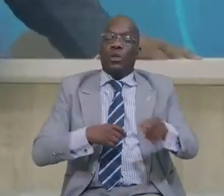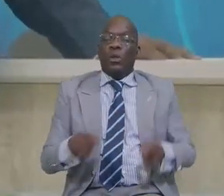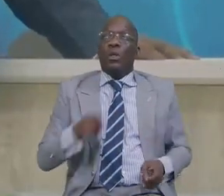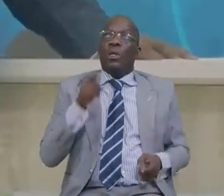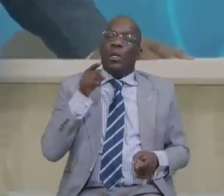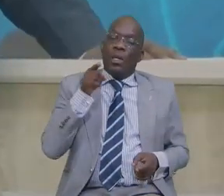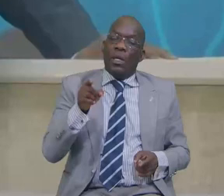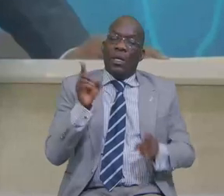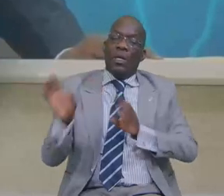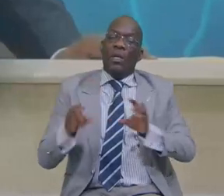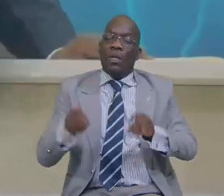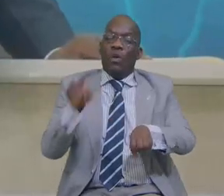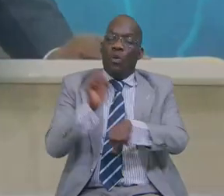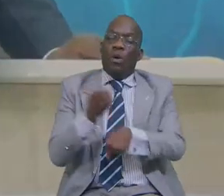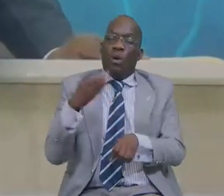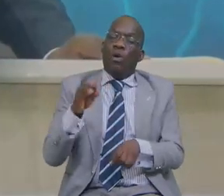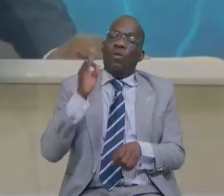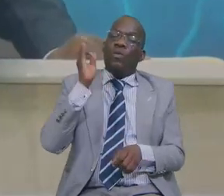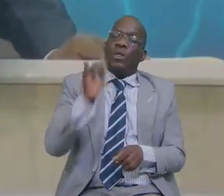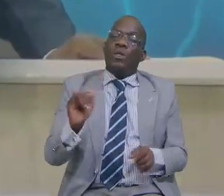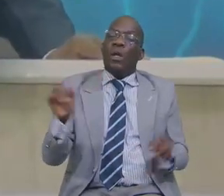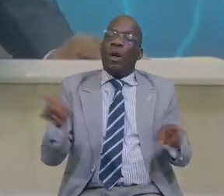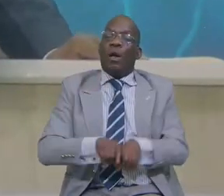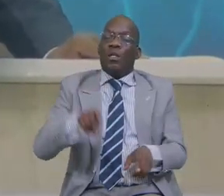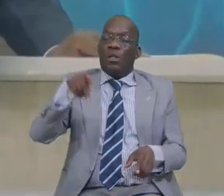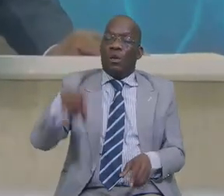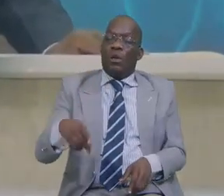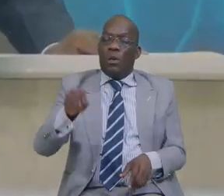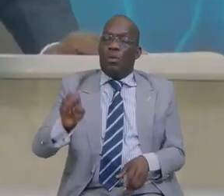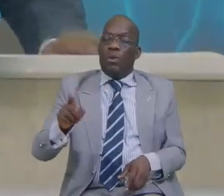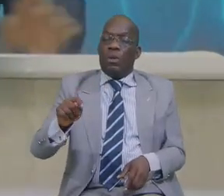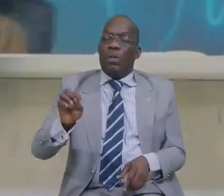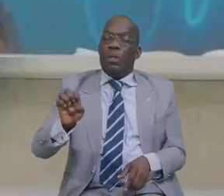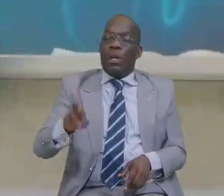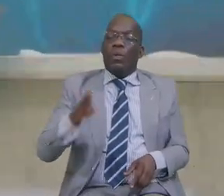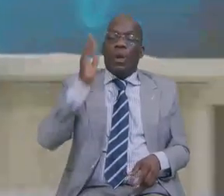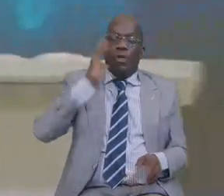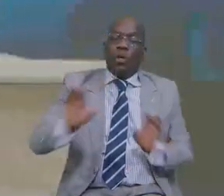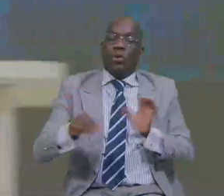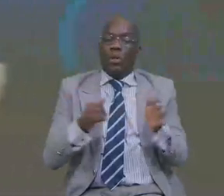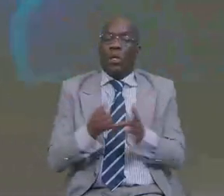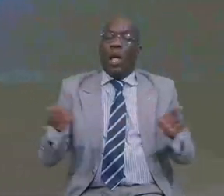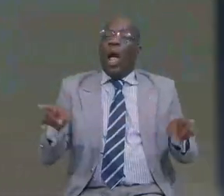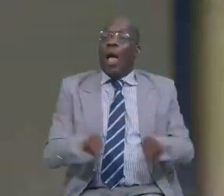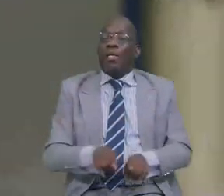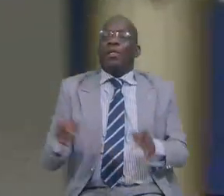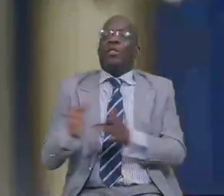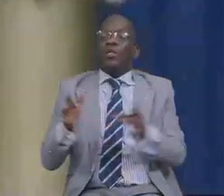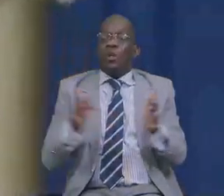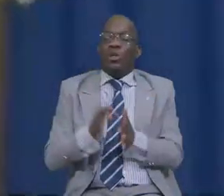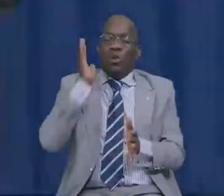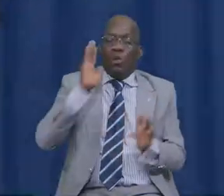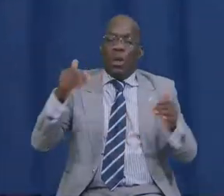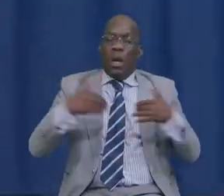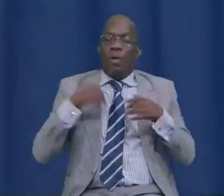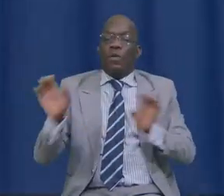efficacement, comme Pierre l'aurait fait en Samarie, et aussi efficacement que Jésus l'aurait fait s'il était en Samarie, quel que